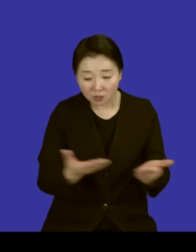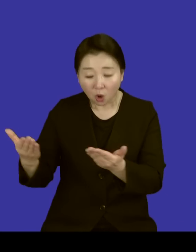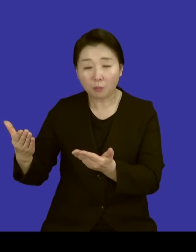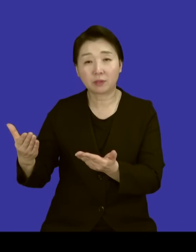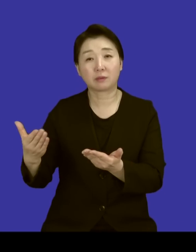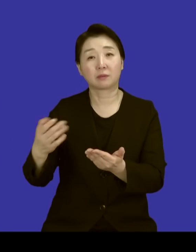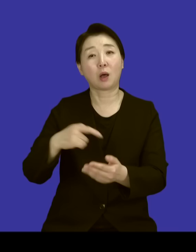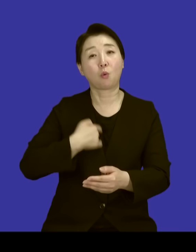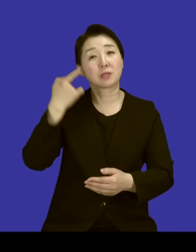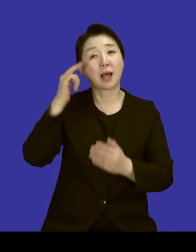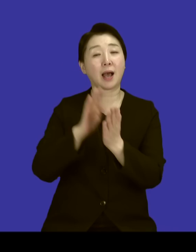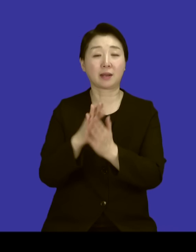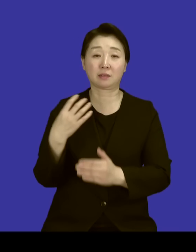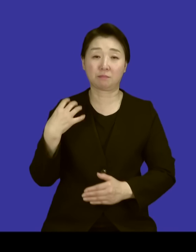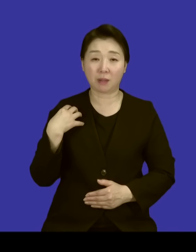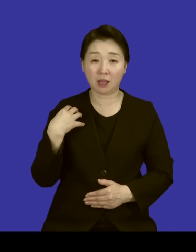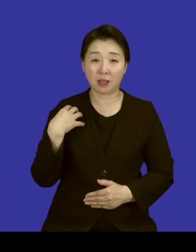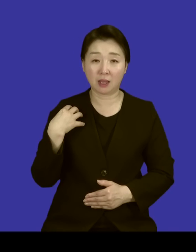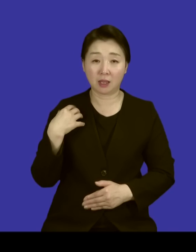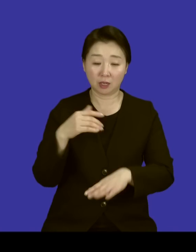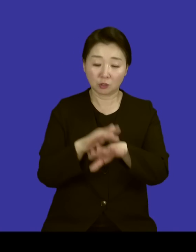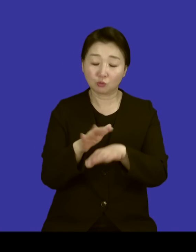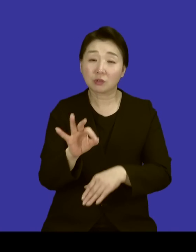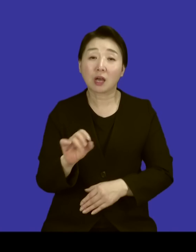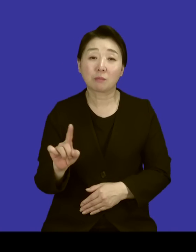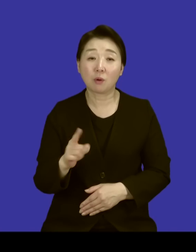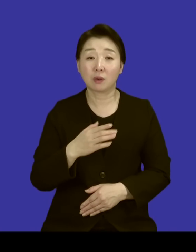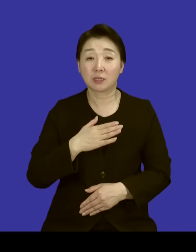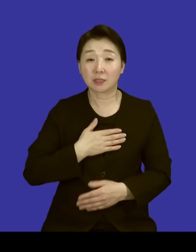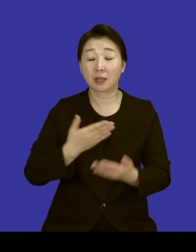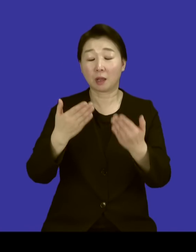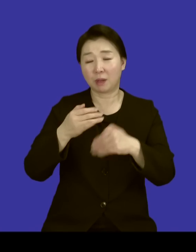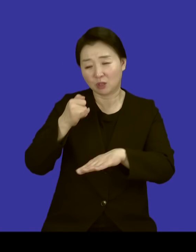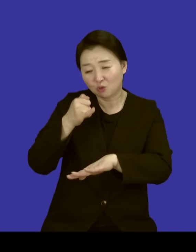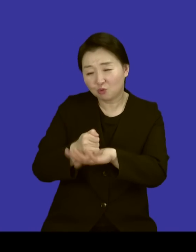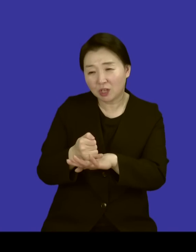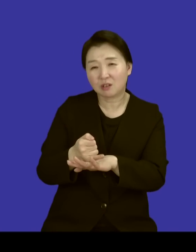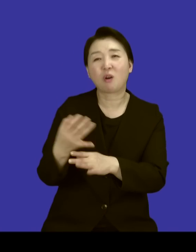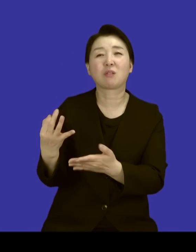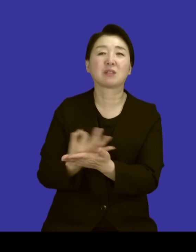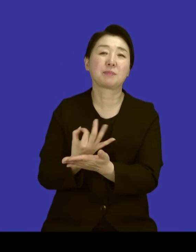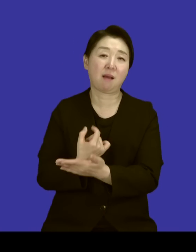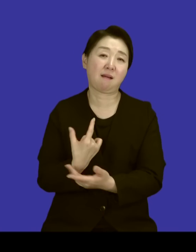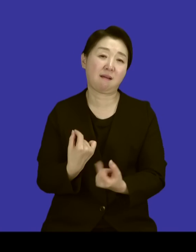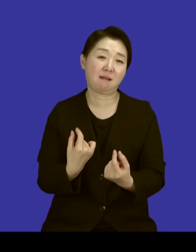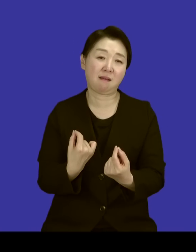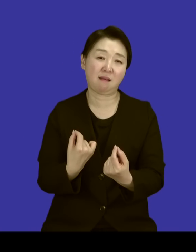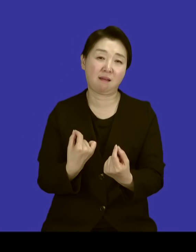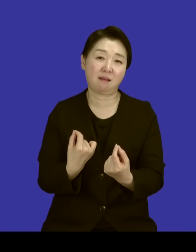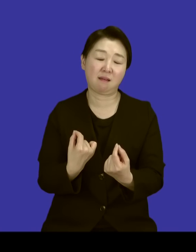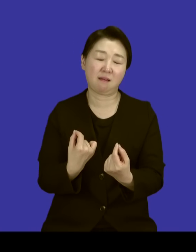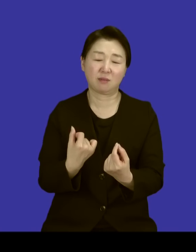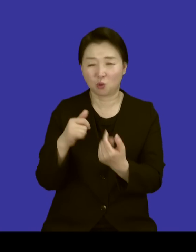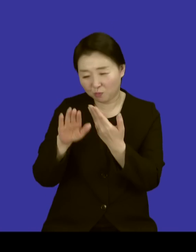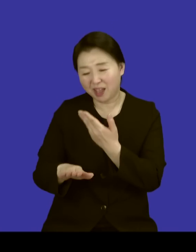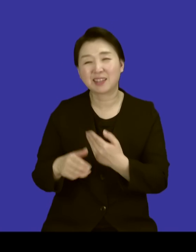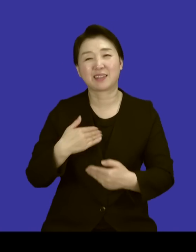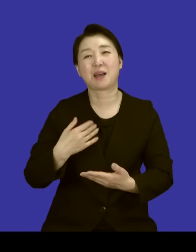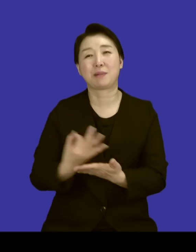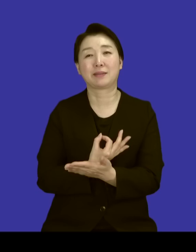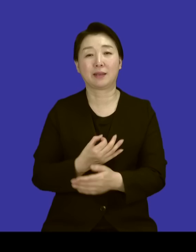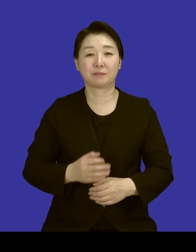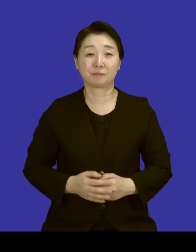하세요? 그럼요. 그렇게 해서 이제 인건비라고 하면 이제 제가 받는 최저 시급보다 조금 낮은 금액을 제가